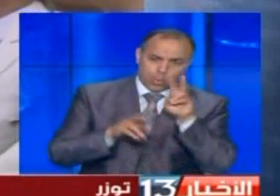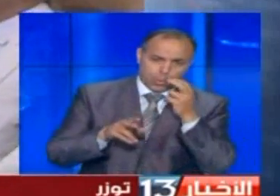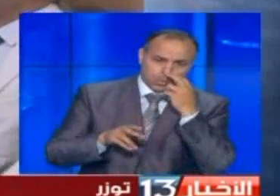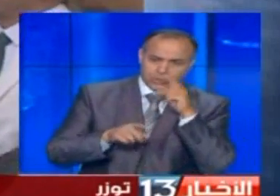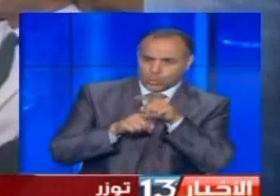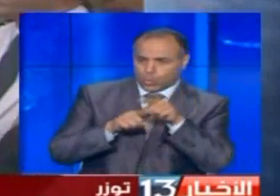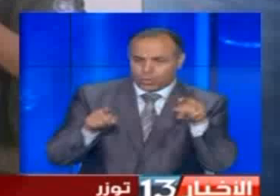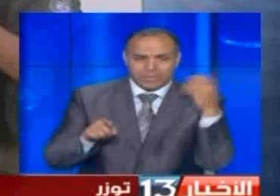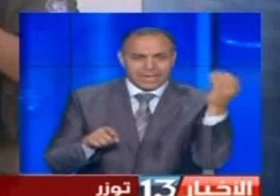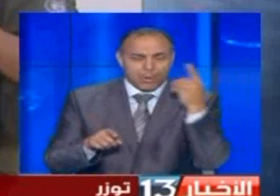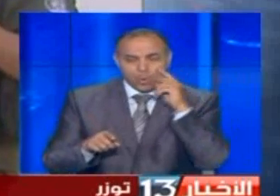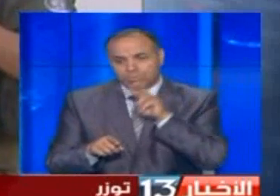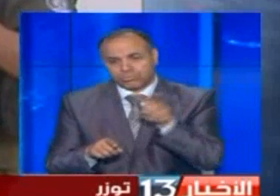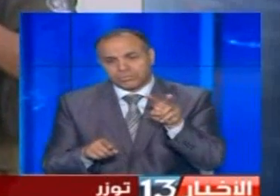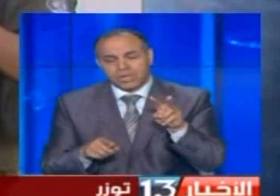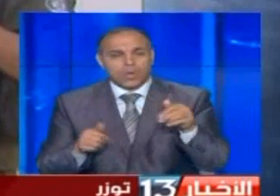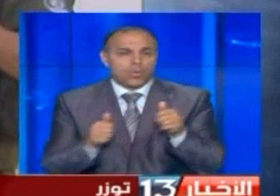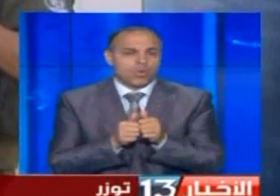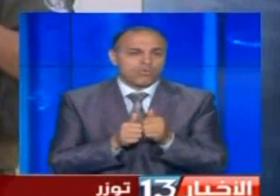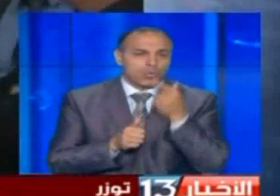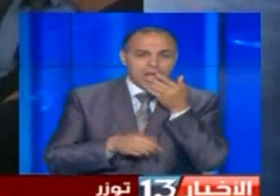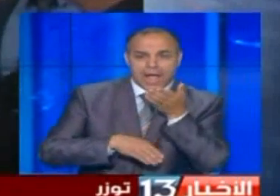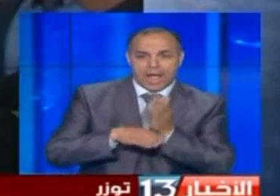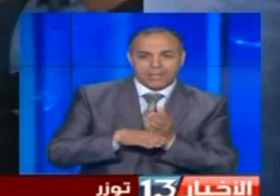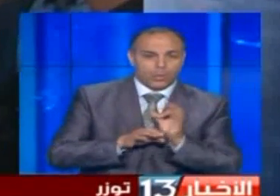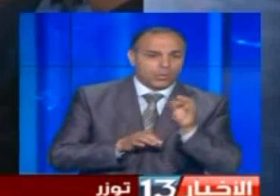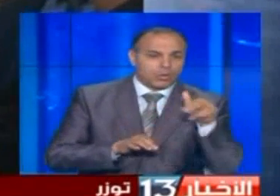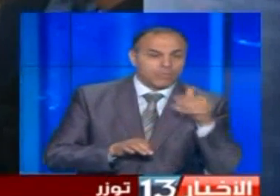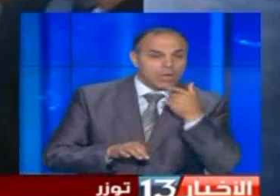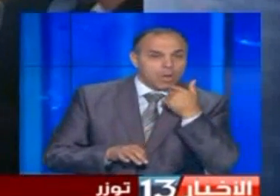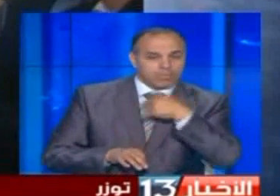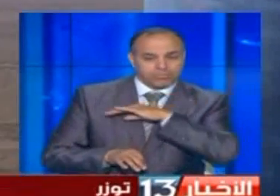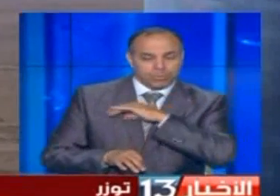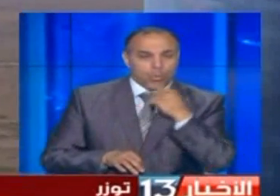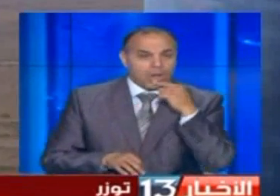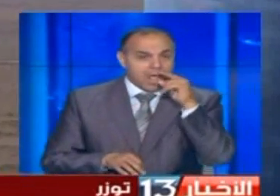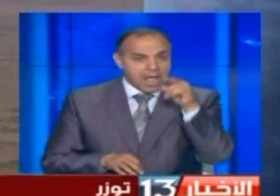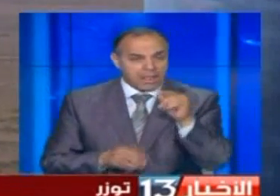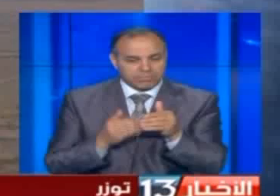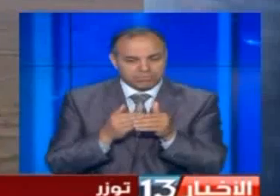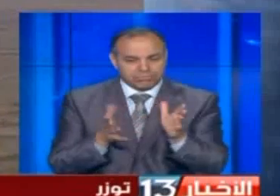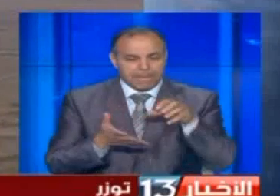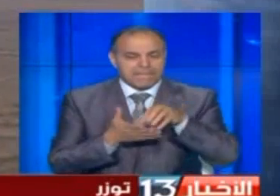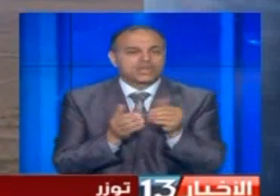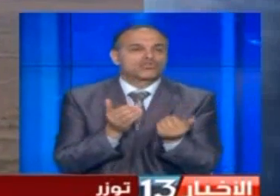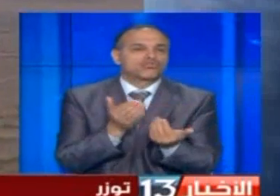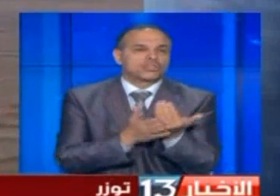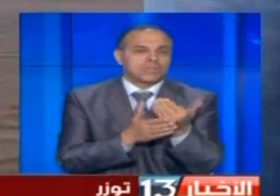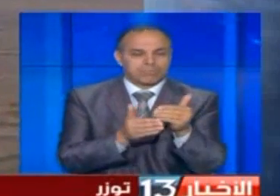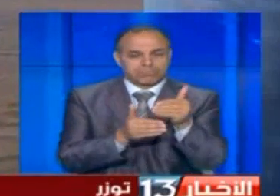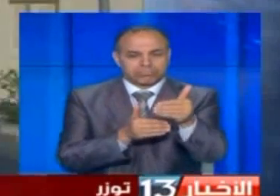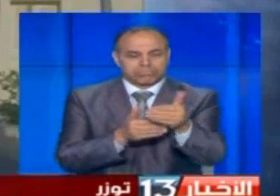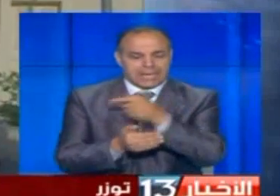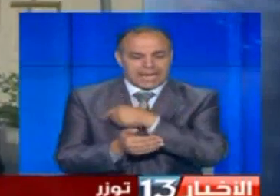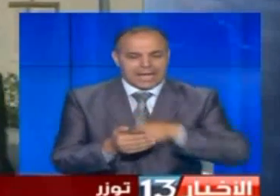ومركز الحماية المدنية للوقوف على مدى جاهزيتها، وأشرف بهذه المناسبة على افتتاح المركز الحدودي المتقدم